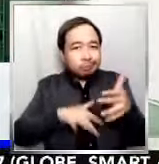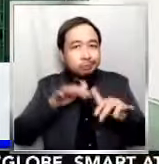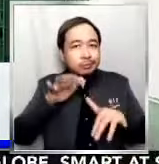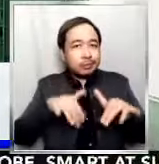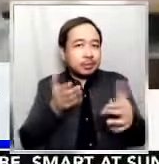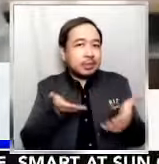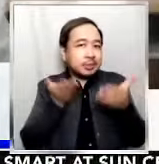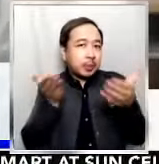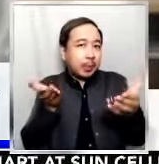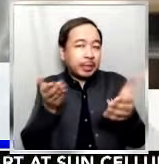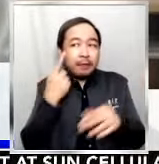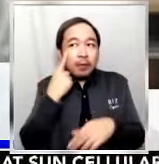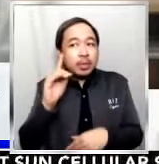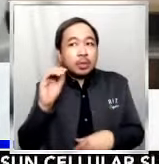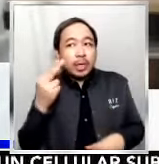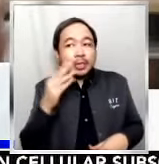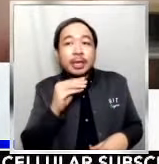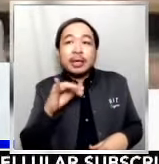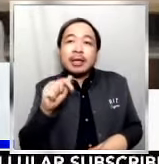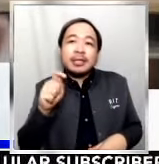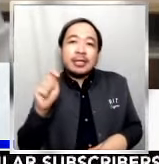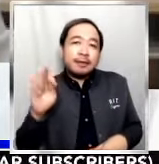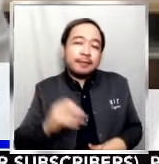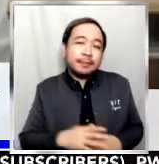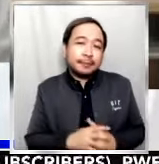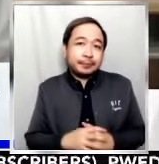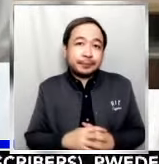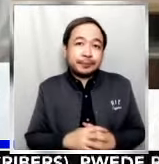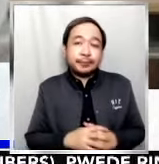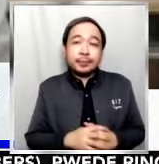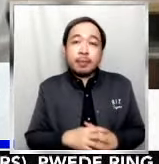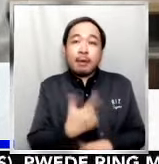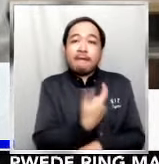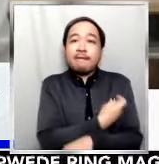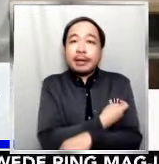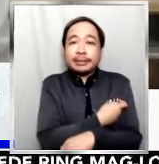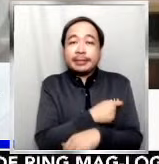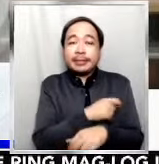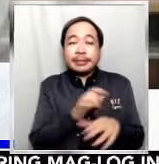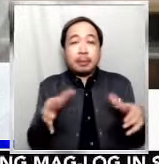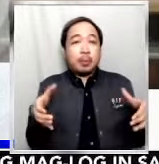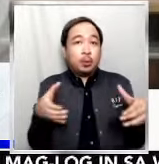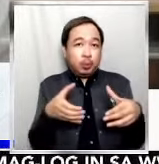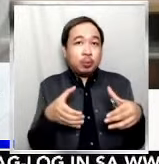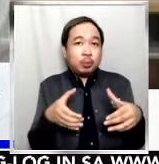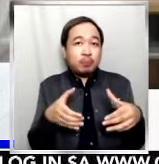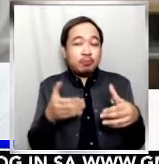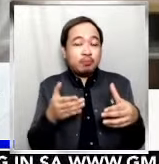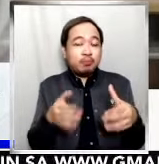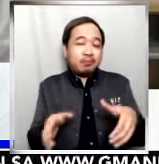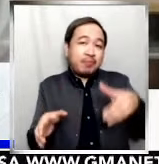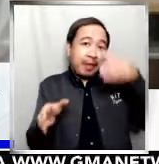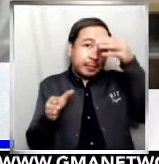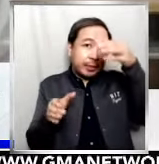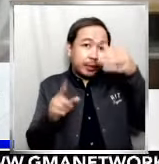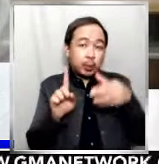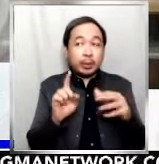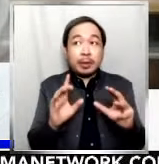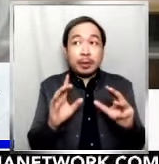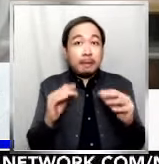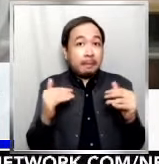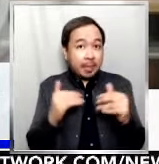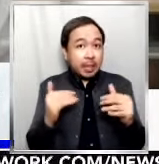IATF. The Vaccine Expert Panel in one of our meetings was able to verbalize with